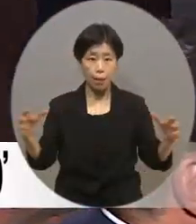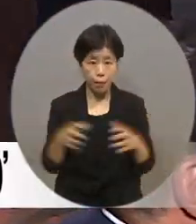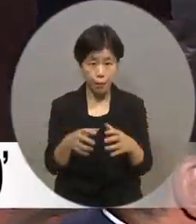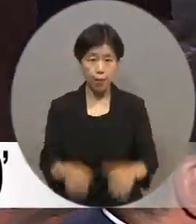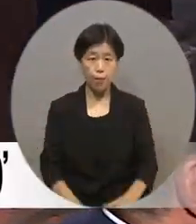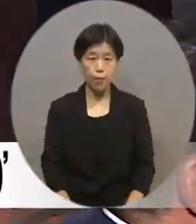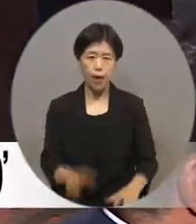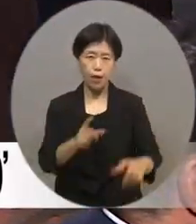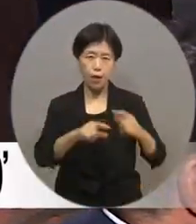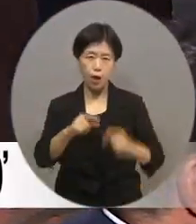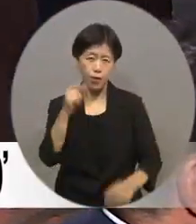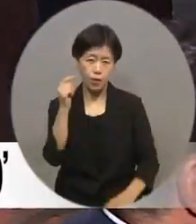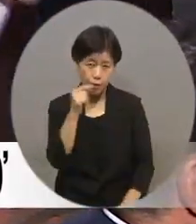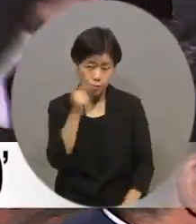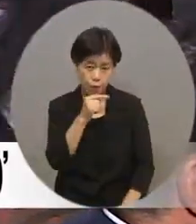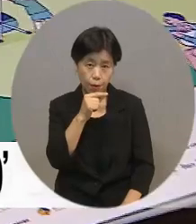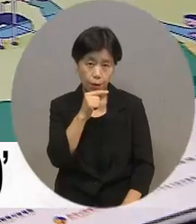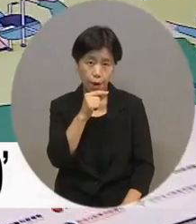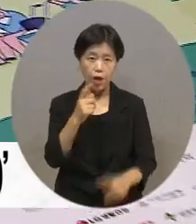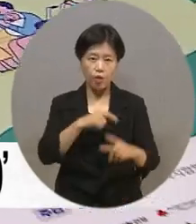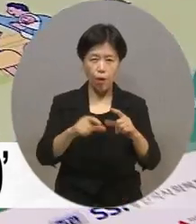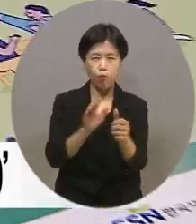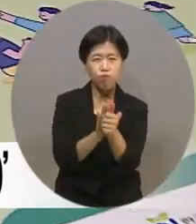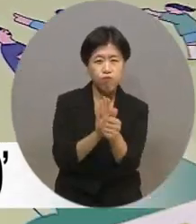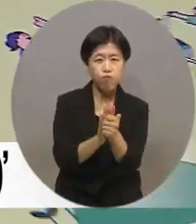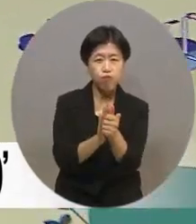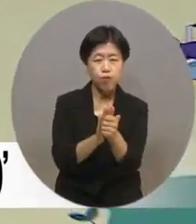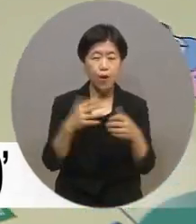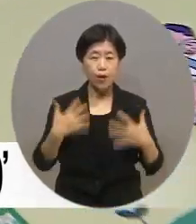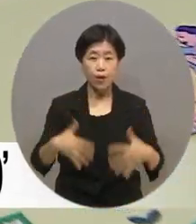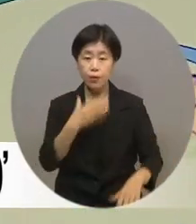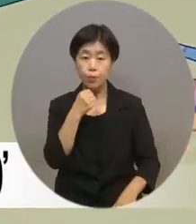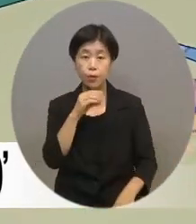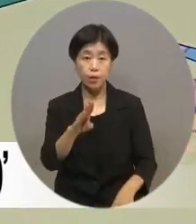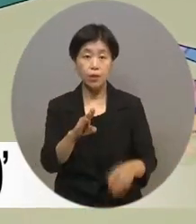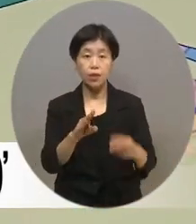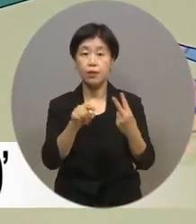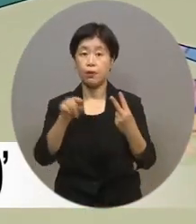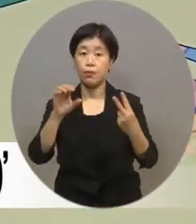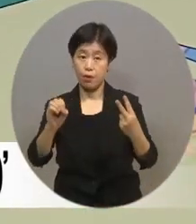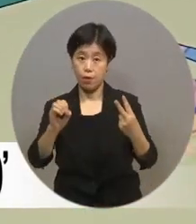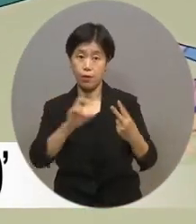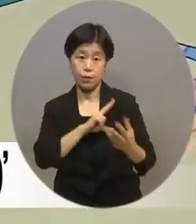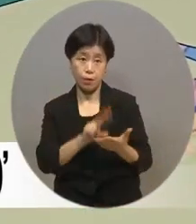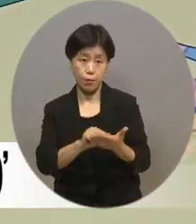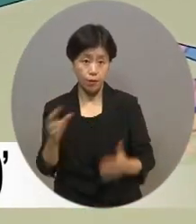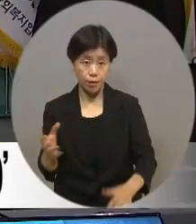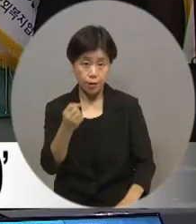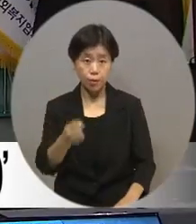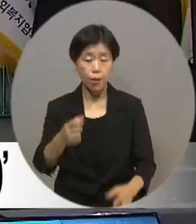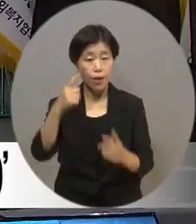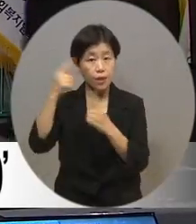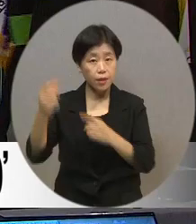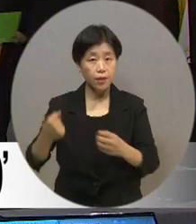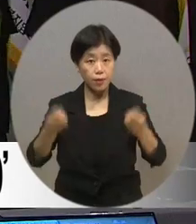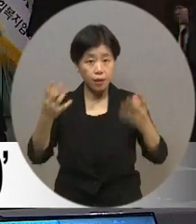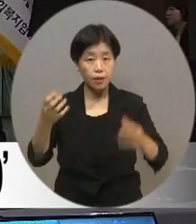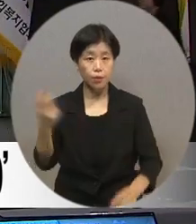더욱 촘촘하고 두텁게 약자복지 2.0을 주제로 제25회 사회복지의 날 기념식과